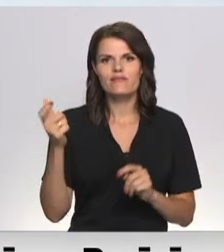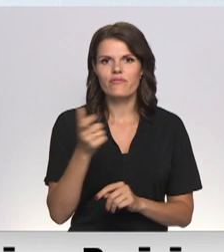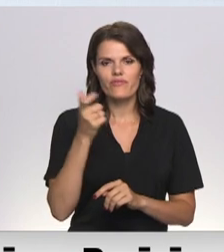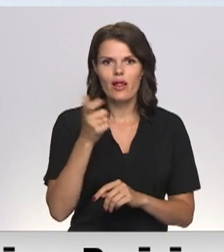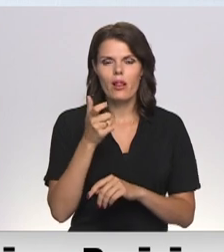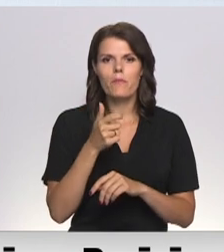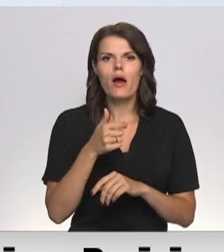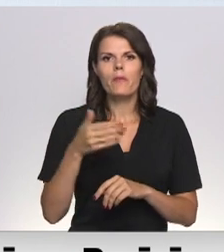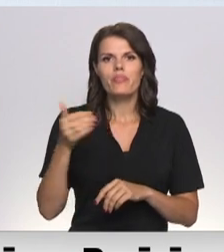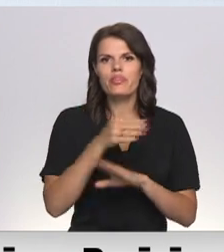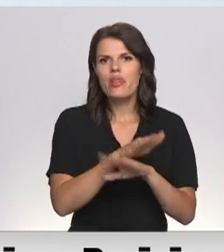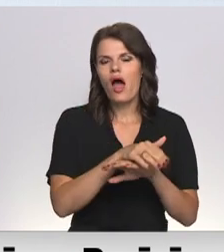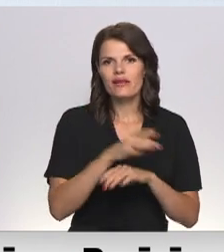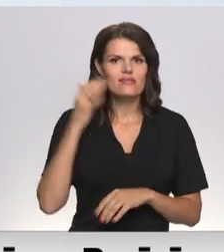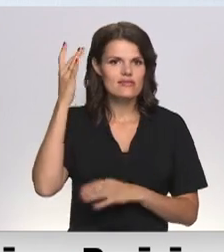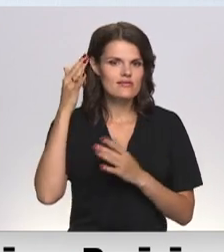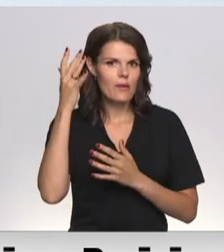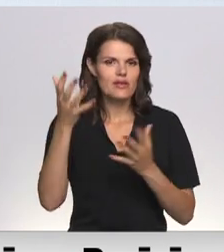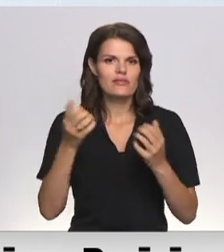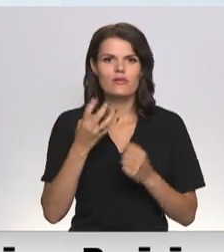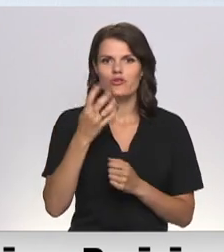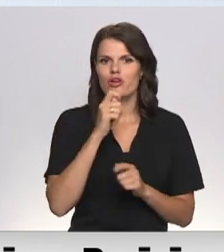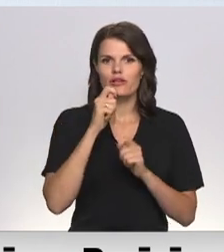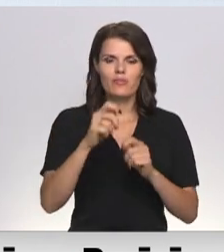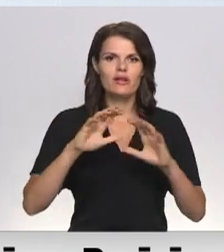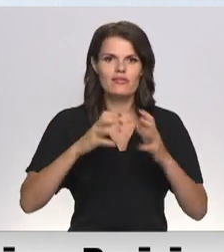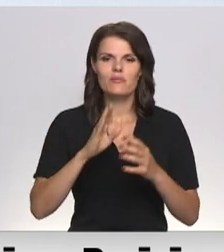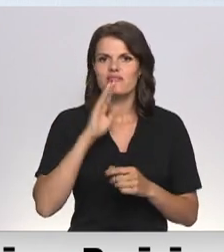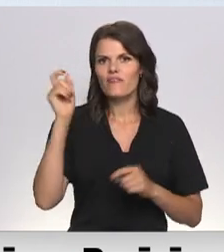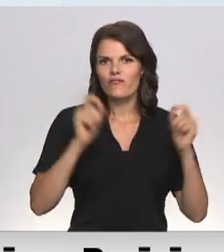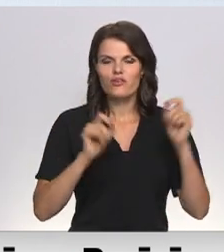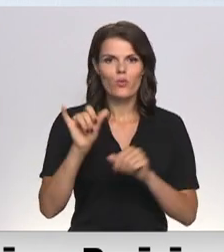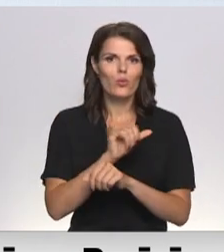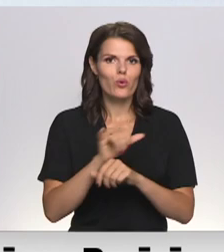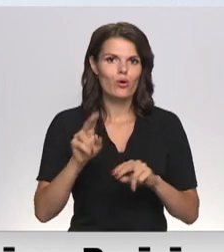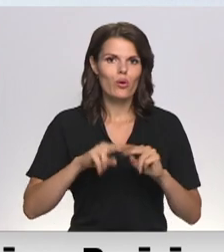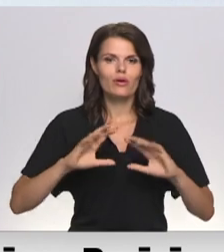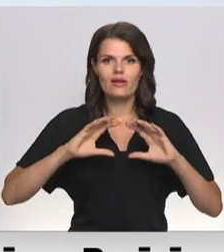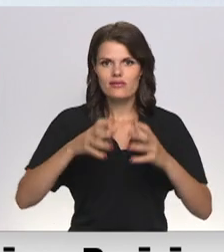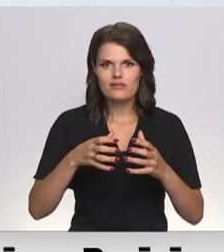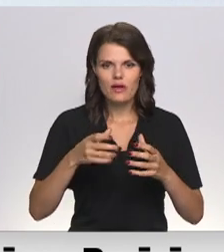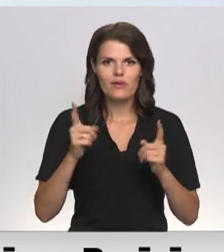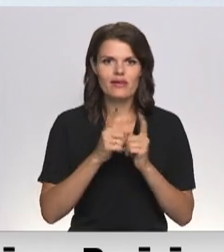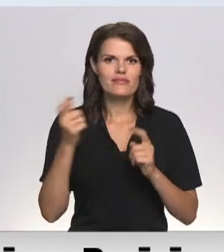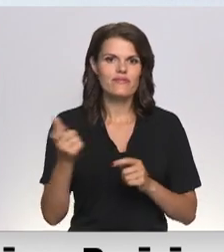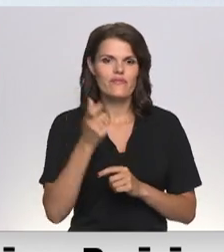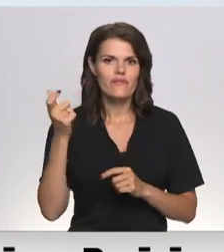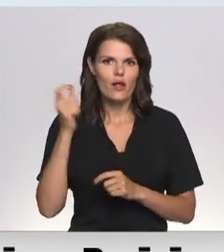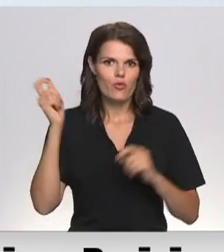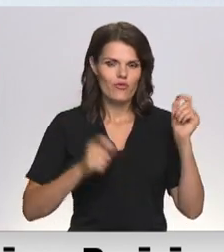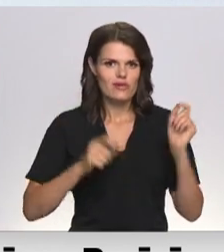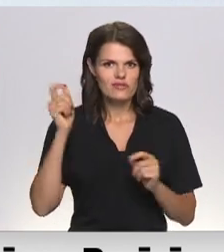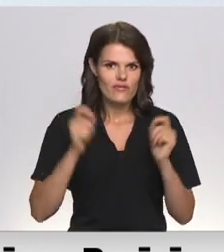Nāriņas sapnis saņēmusi 4 balvas Starptautiskajā sieviešu festivālā Ņujorkā un Starptautiskajā īsfilmu festivālā